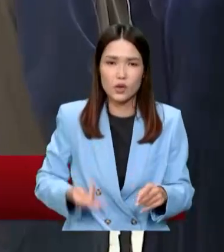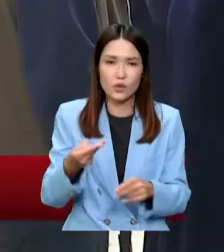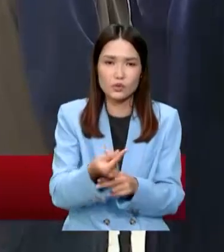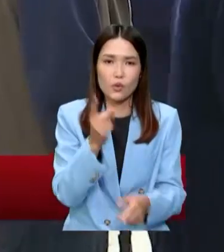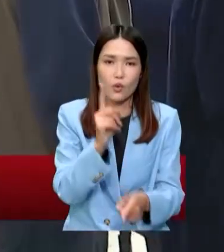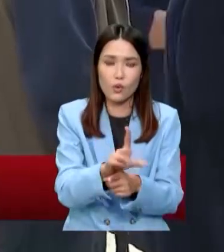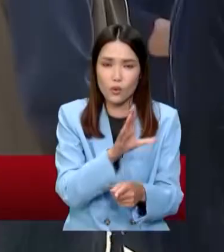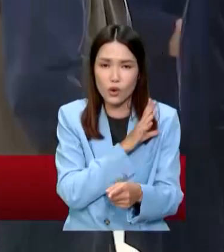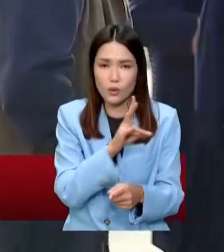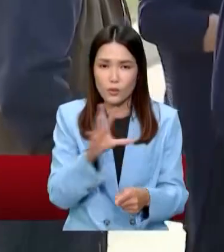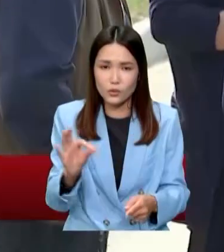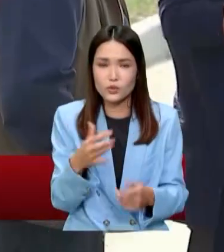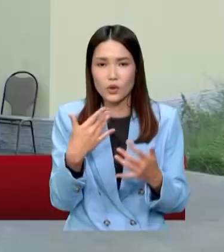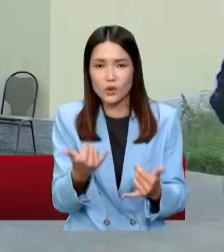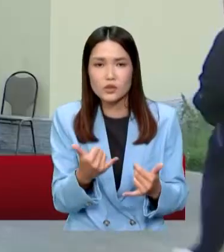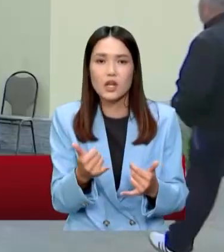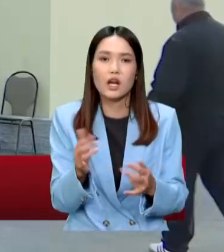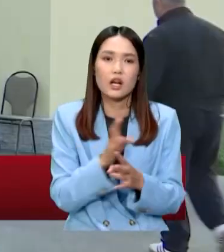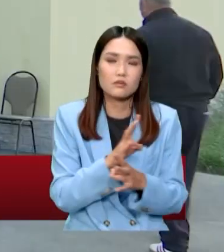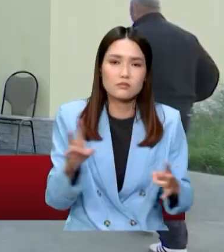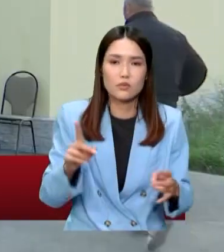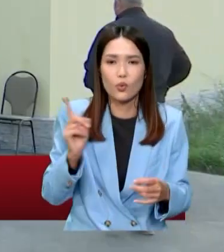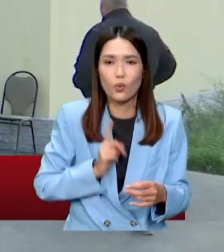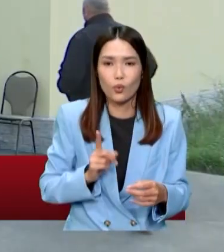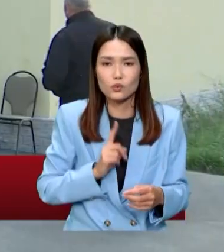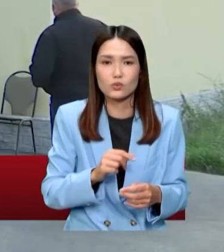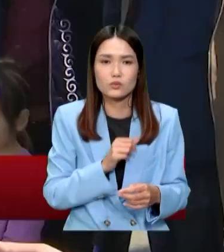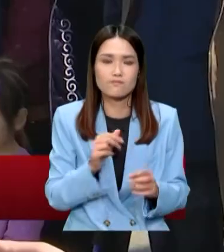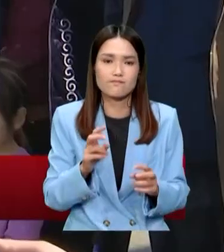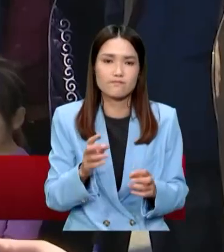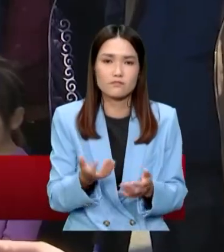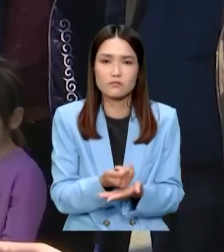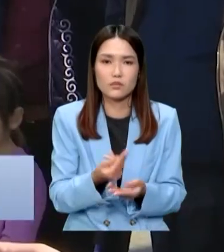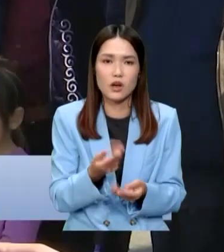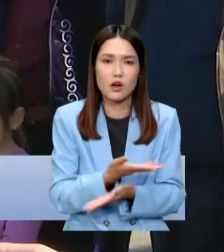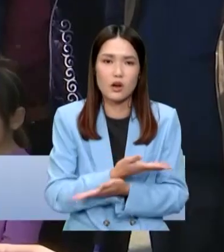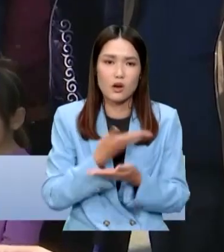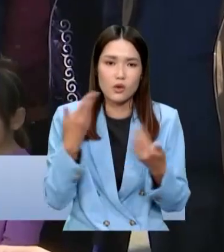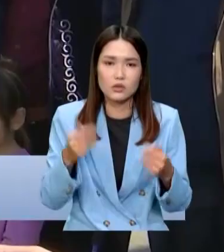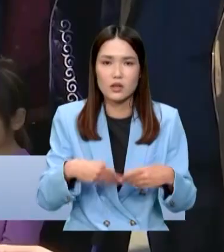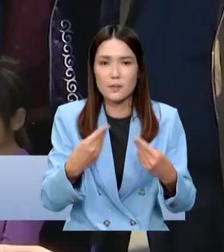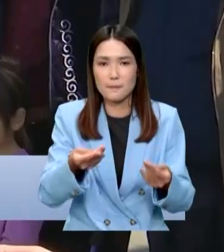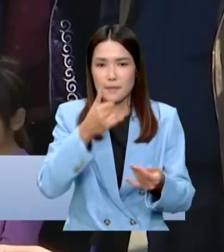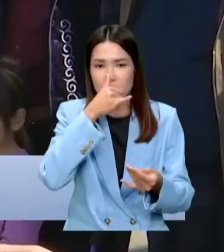еді. Алайда осы аралықта олардың басшылығы ауысып, күзетшілерді мүлде ұмытқан. Ақша жоқ, бере алмаймыз.